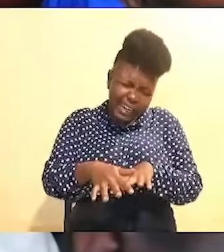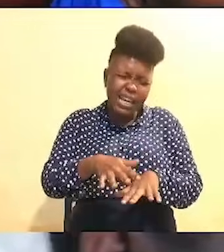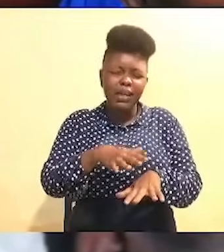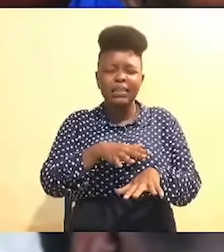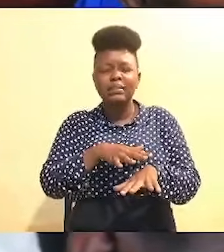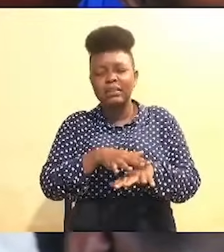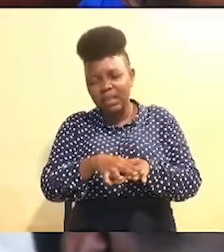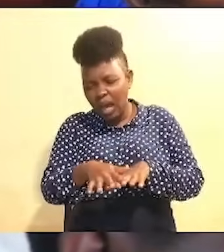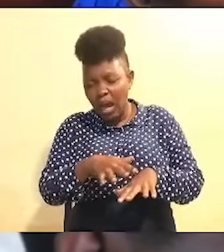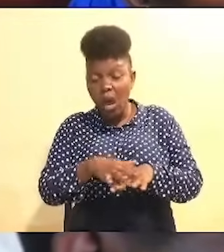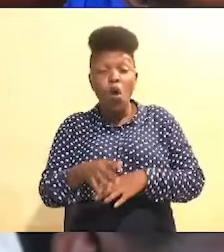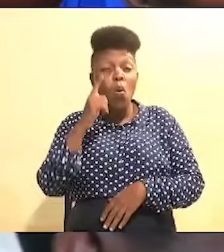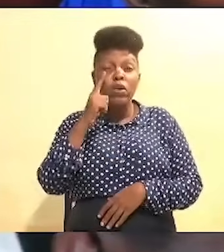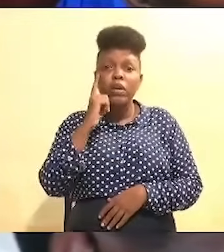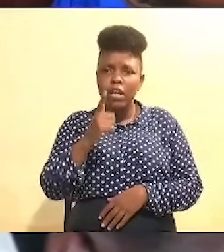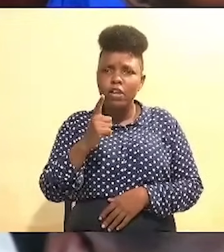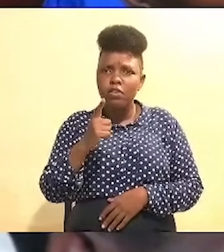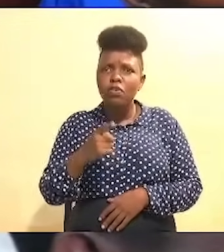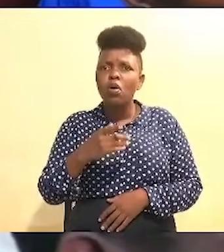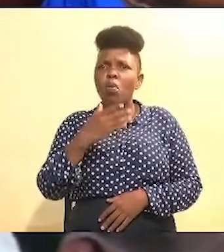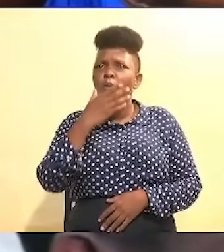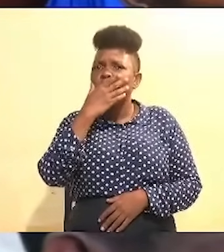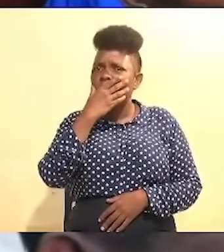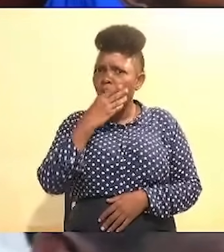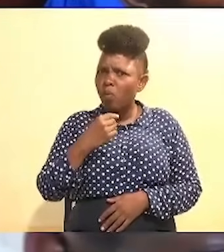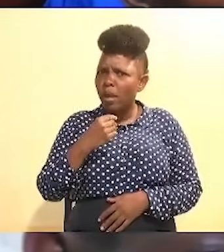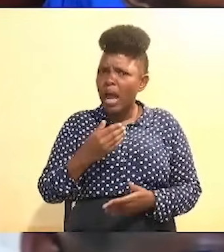Ile ukianza hivyo, mwanamume anaanza defense.